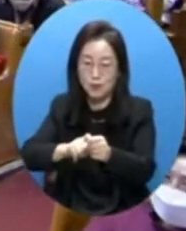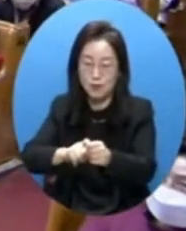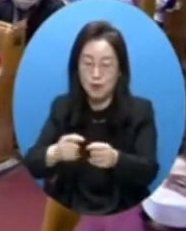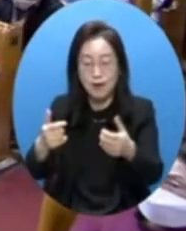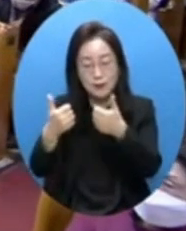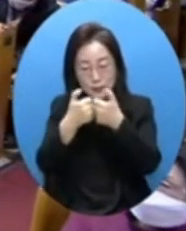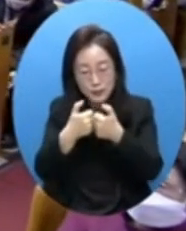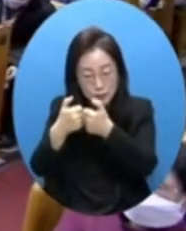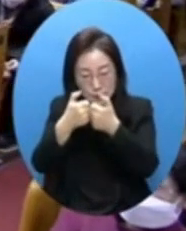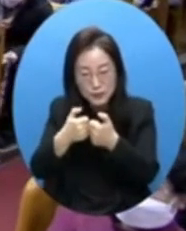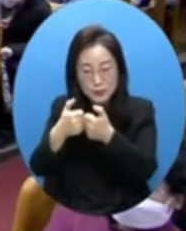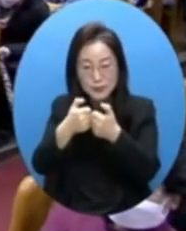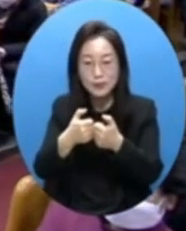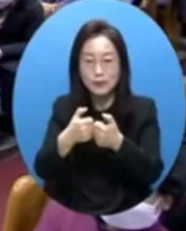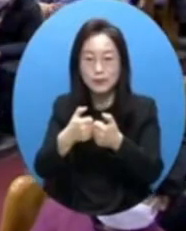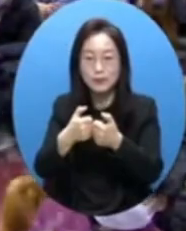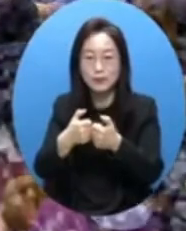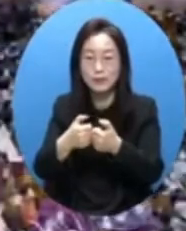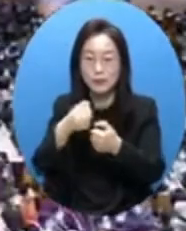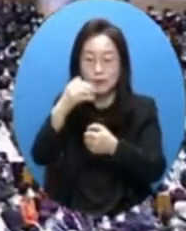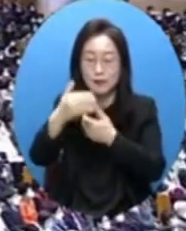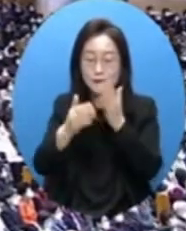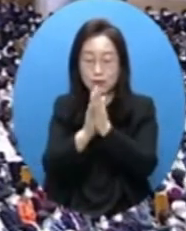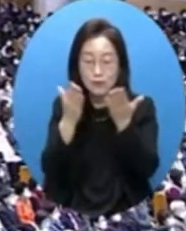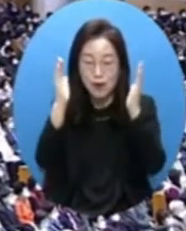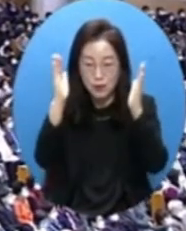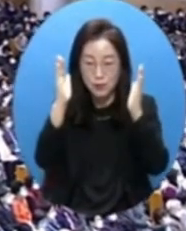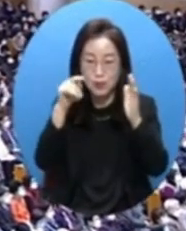하기 위해서 성경학교에 가서